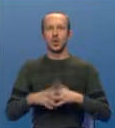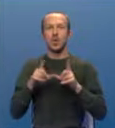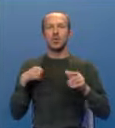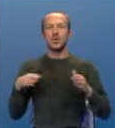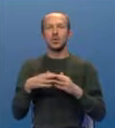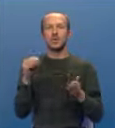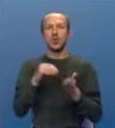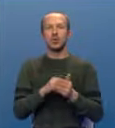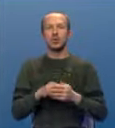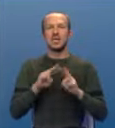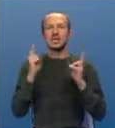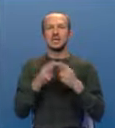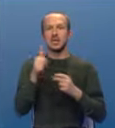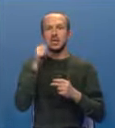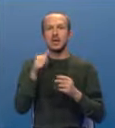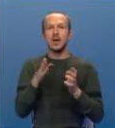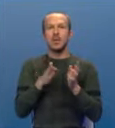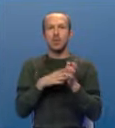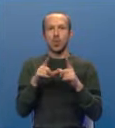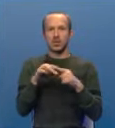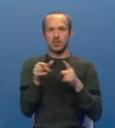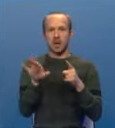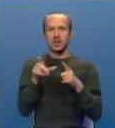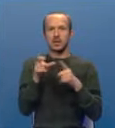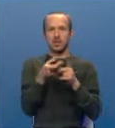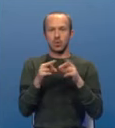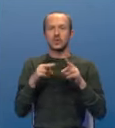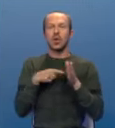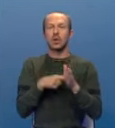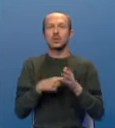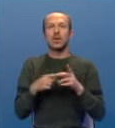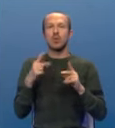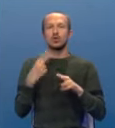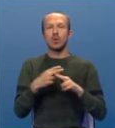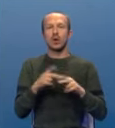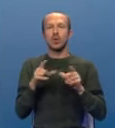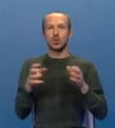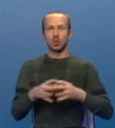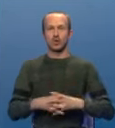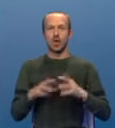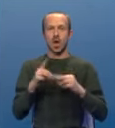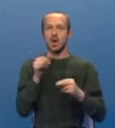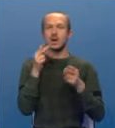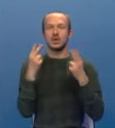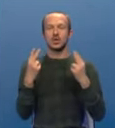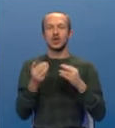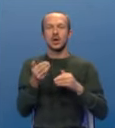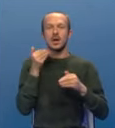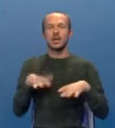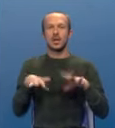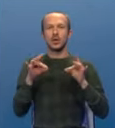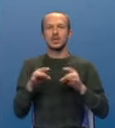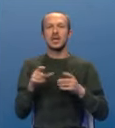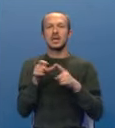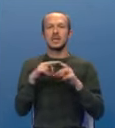U Banja Luci je obilježen Svjetski dan multiple skleroze. Ukazano je na položaj oboljelih u društvu, ali i značaju rane